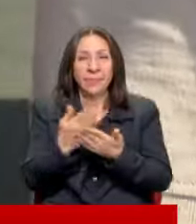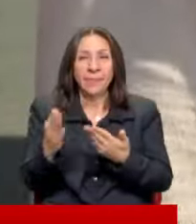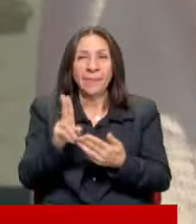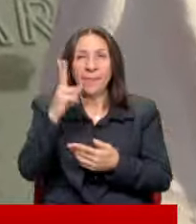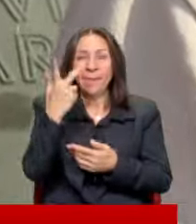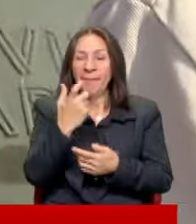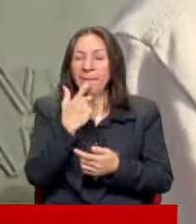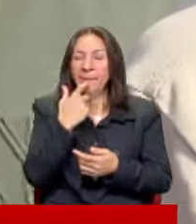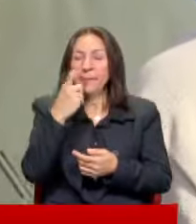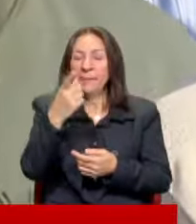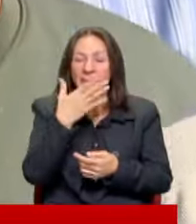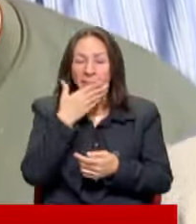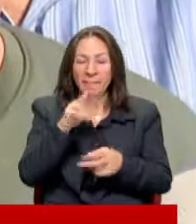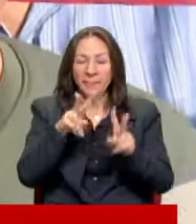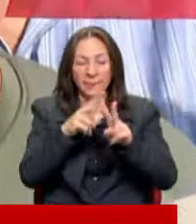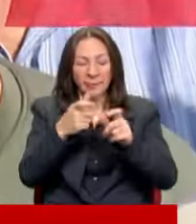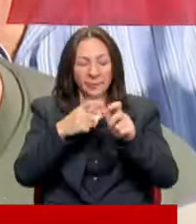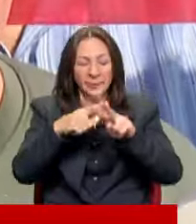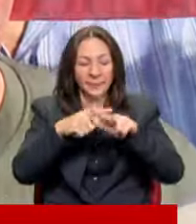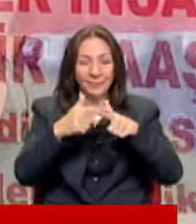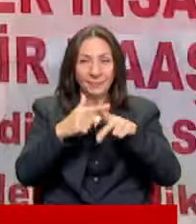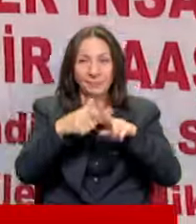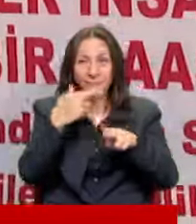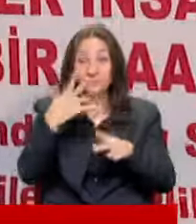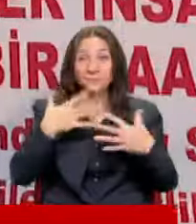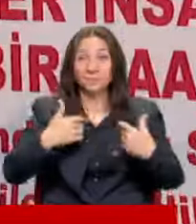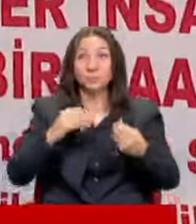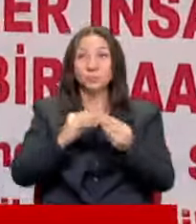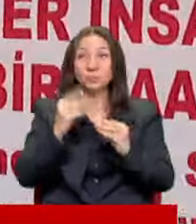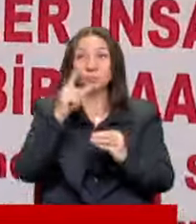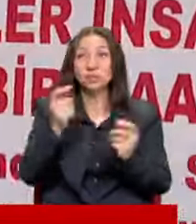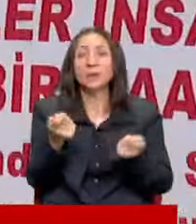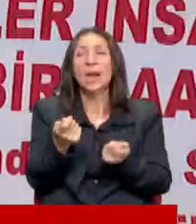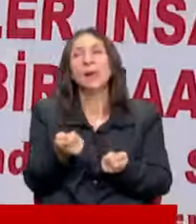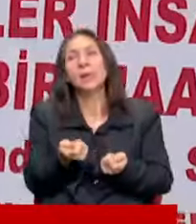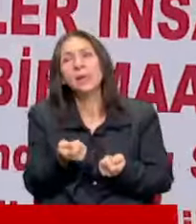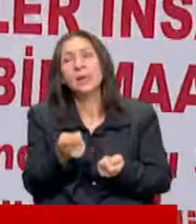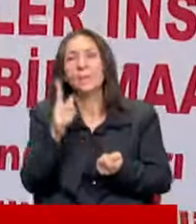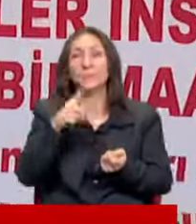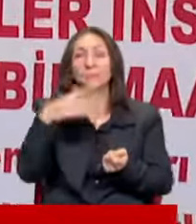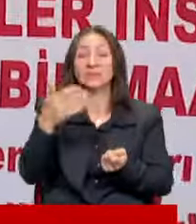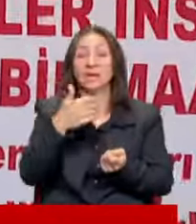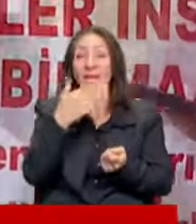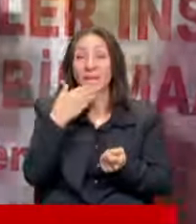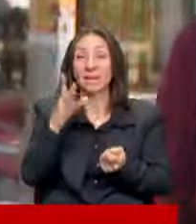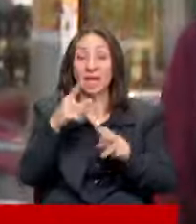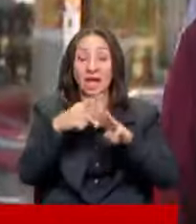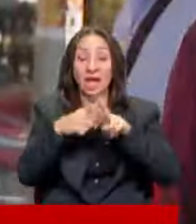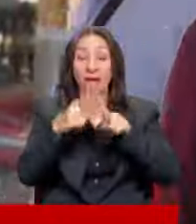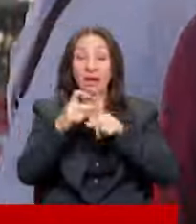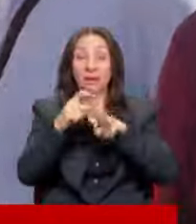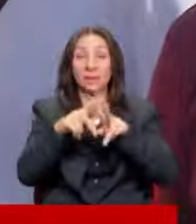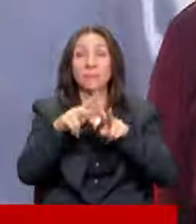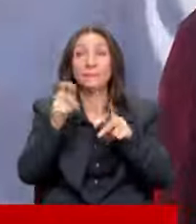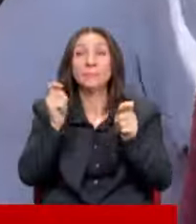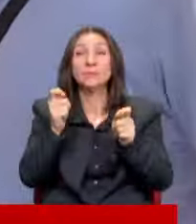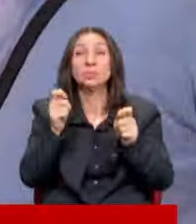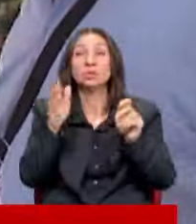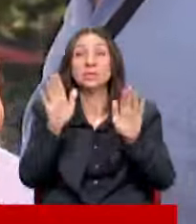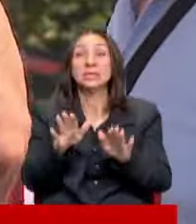73 yaşındaki emekli Mustafa Çolak sağlık sorunları nedeniyle çalışamayan bir başka emekli Adem Durgut da mecbur